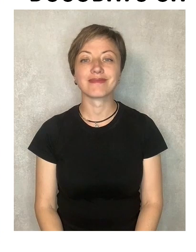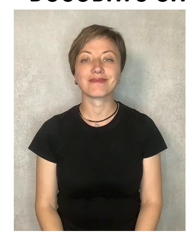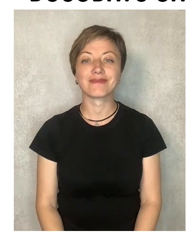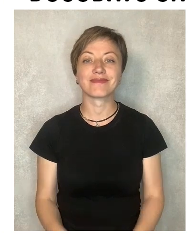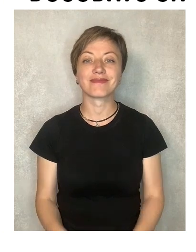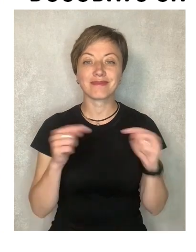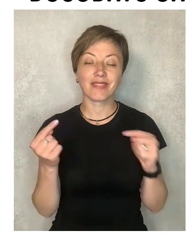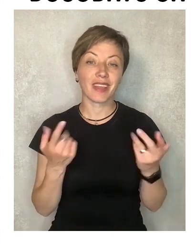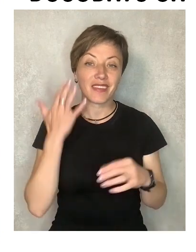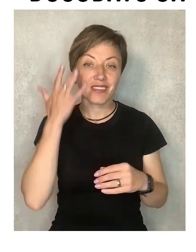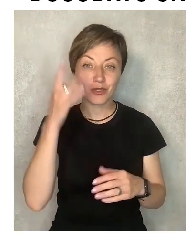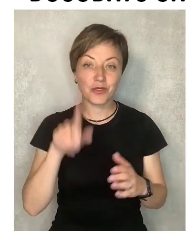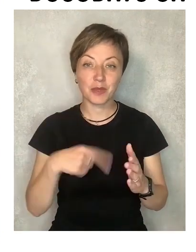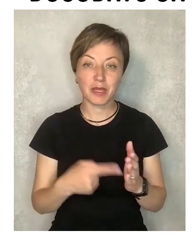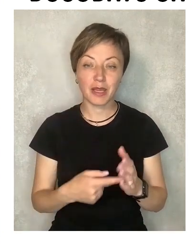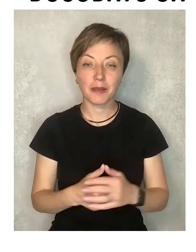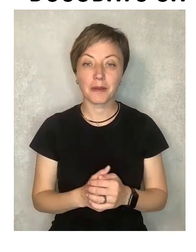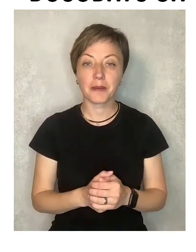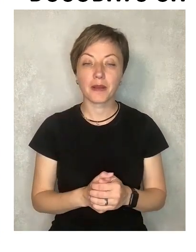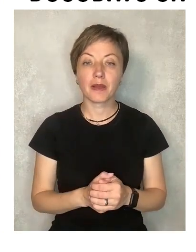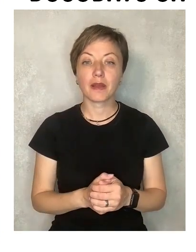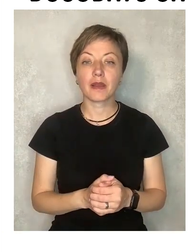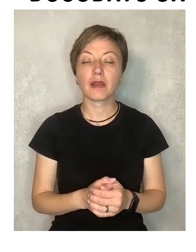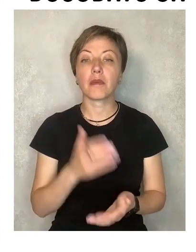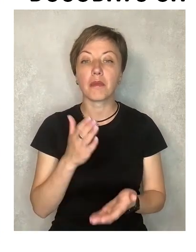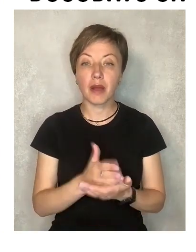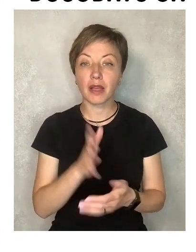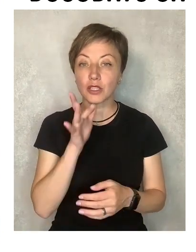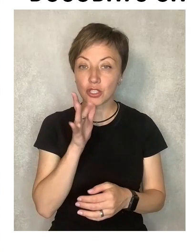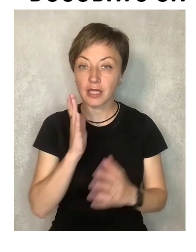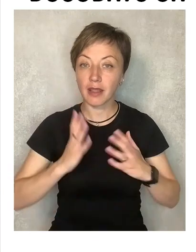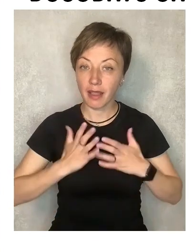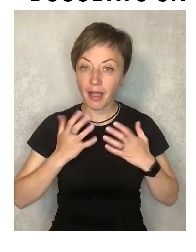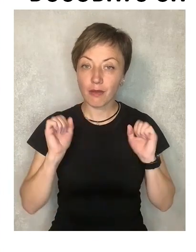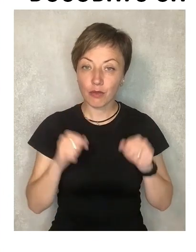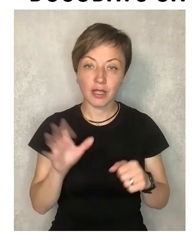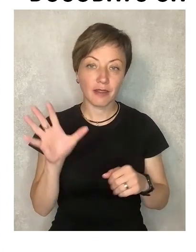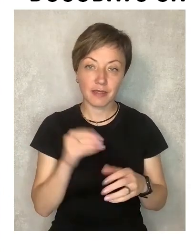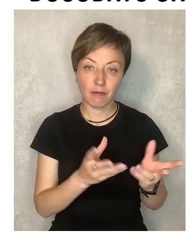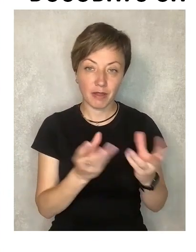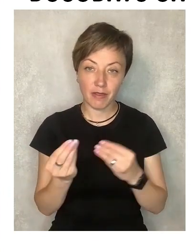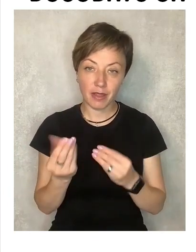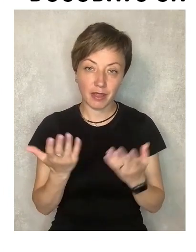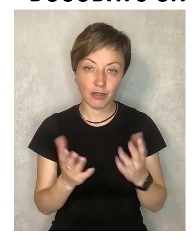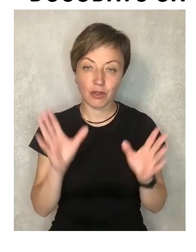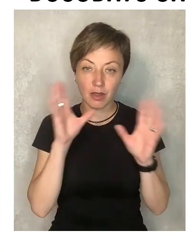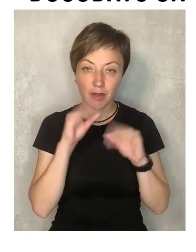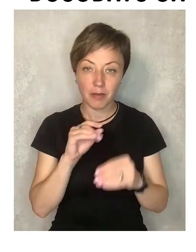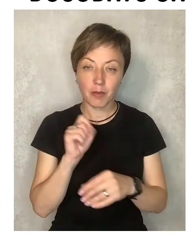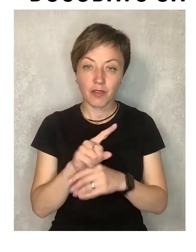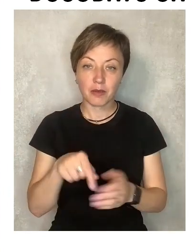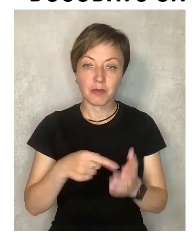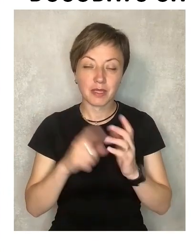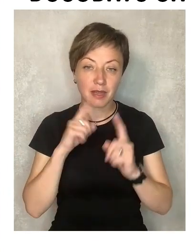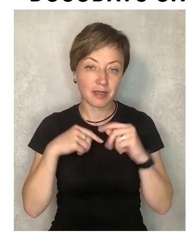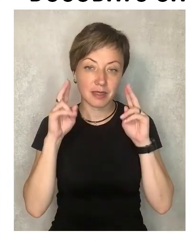філософське питання. Ну, було б, маєте час і натхнення, то, в принципі, можете на все впливати, що вповноважених міськрад. Я не знаю.